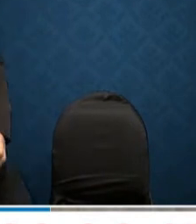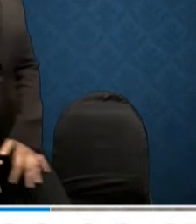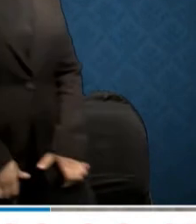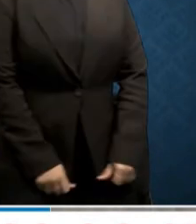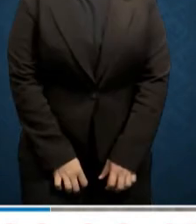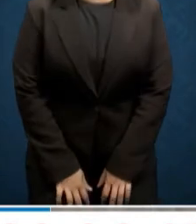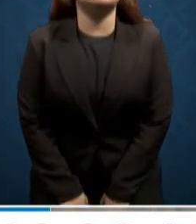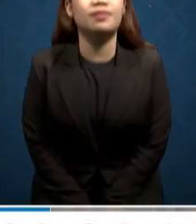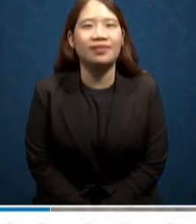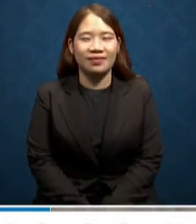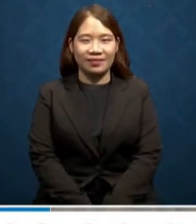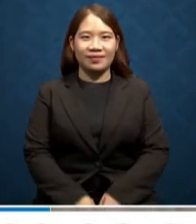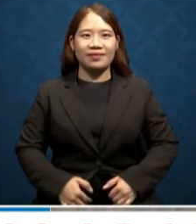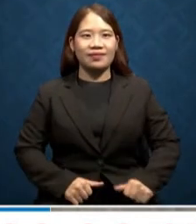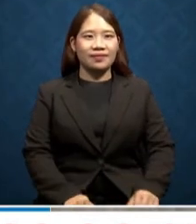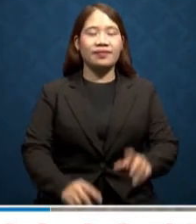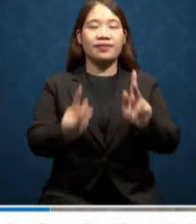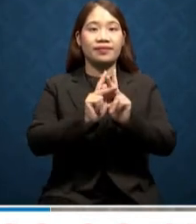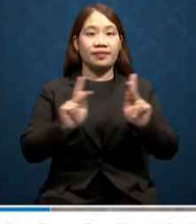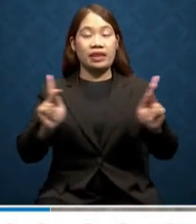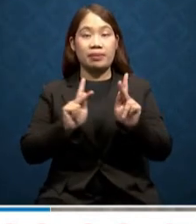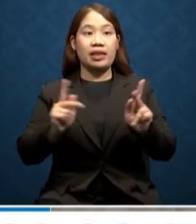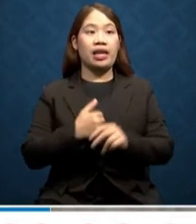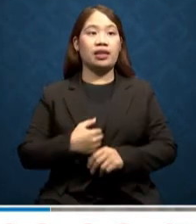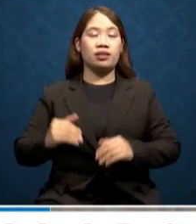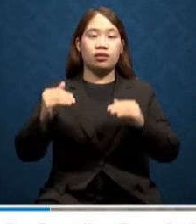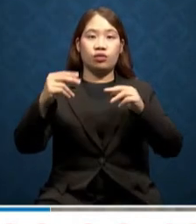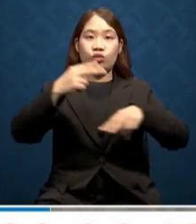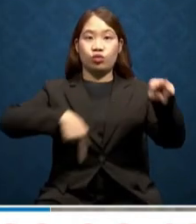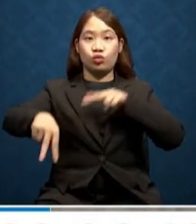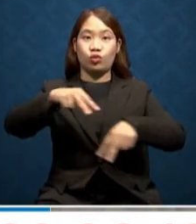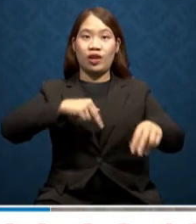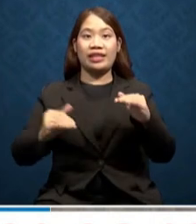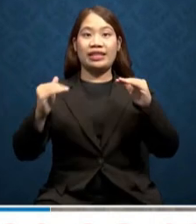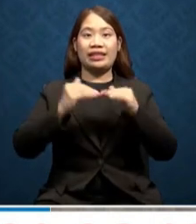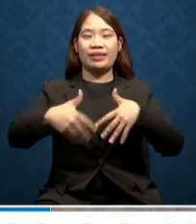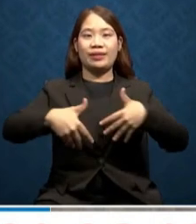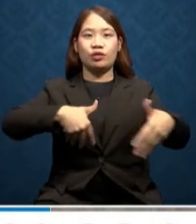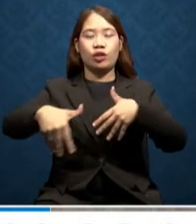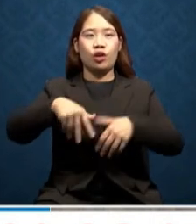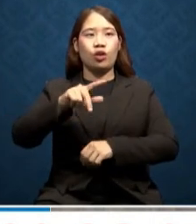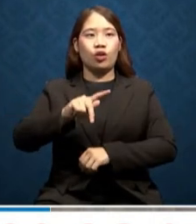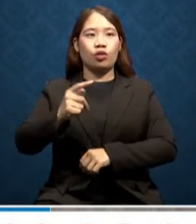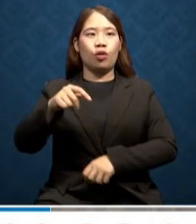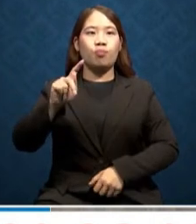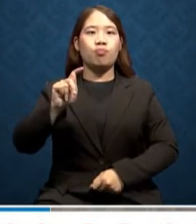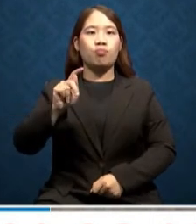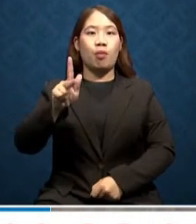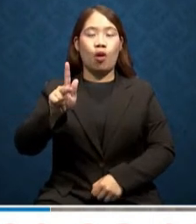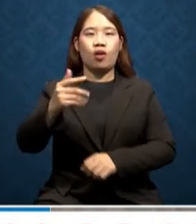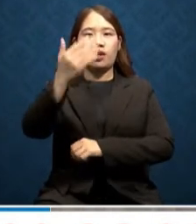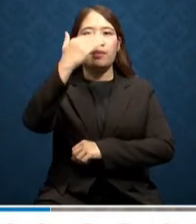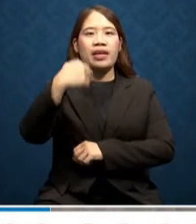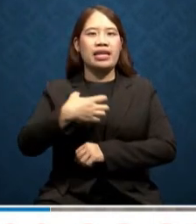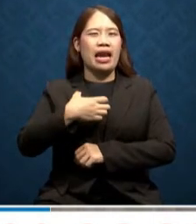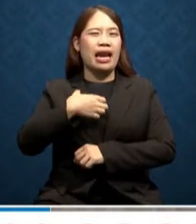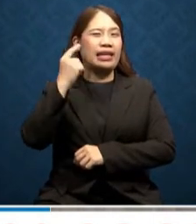เอ่อท่านกรรมการด้านคุ้มครองบริโภคนะครับของกตปนะครับได้พูดไปบ้างนะครับแต่อยากจะได้ยินจากปากของ